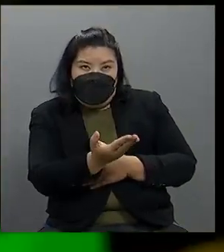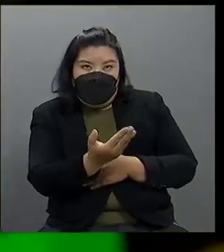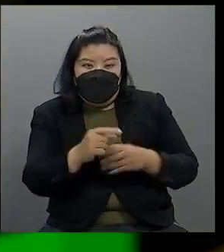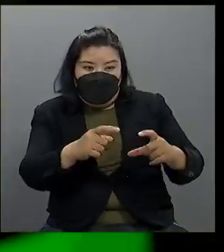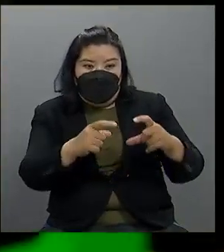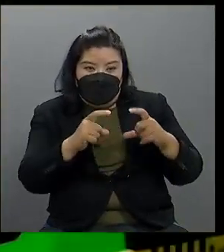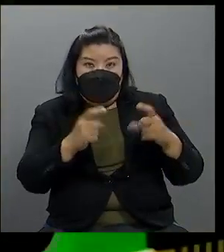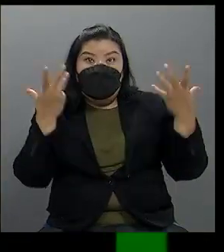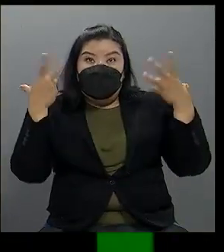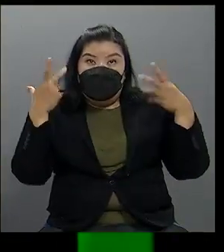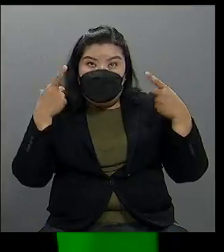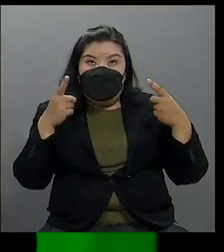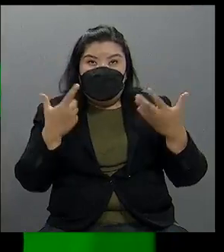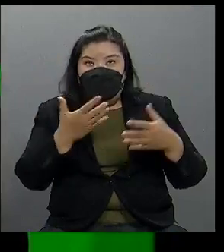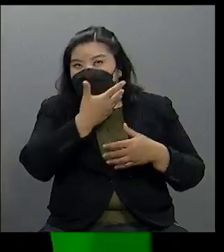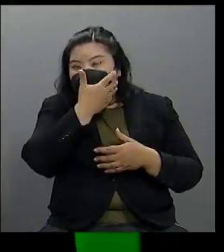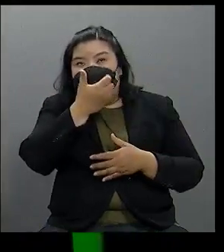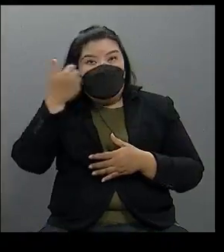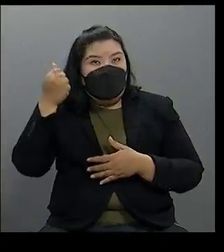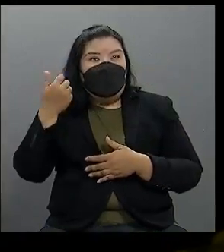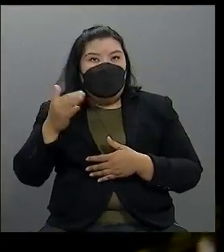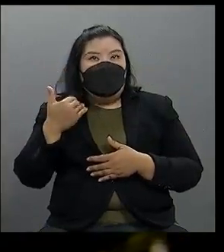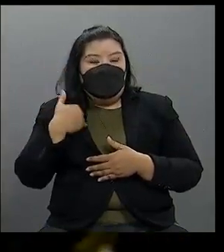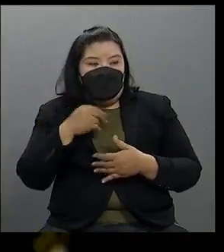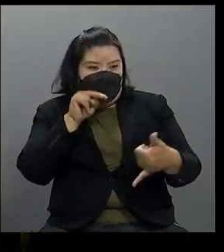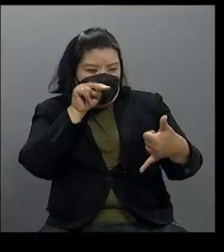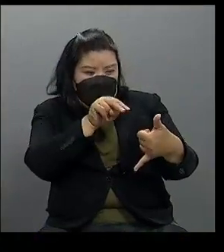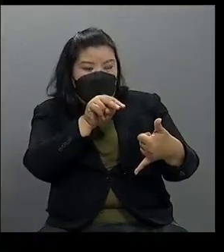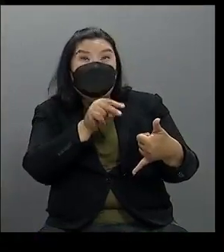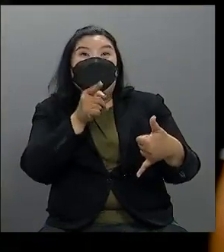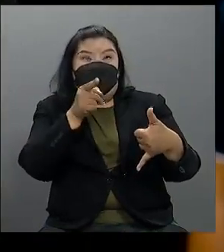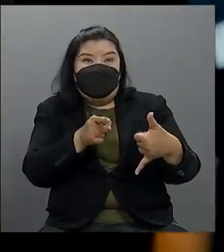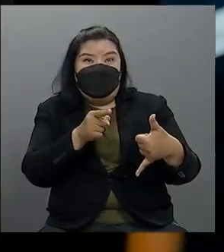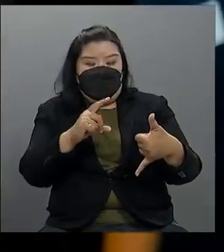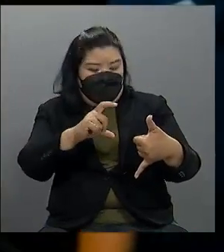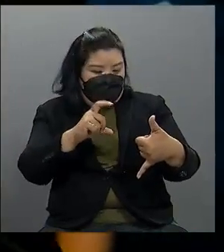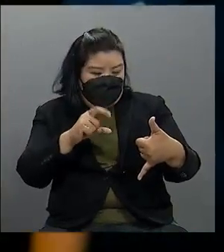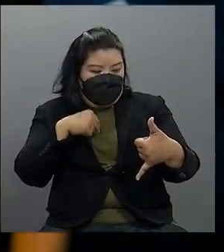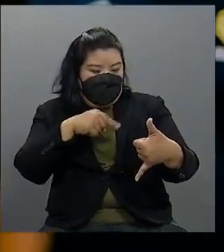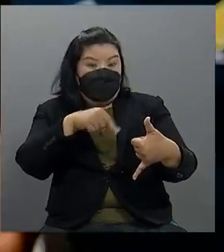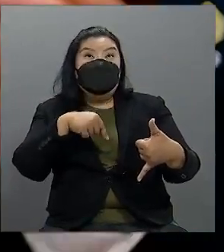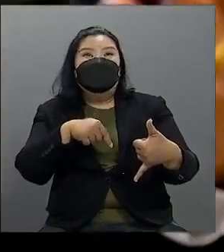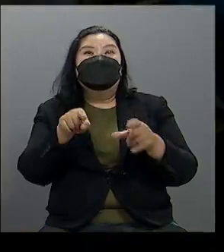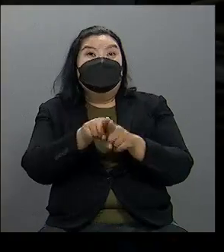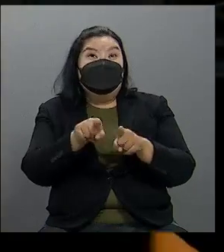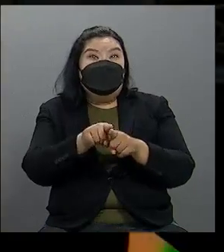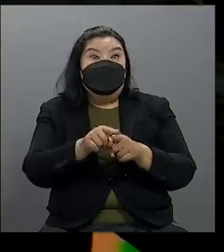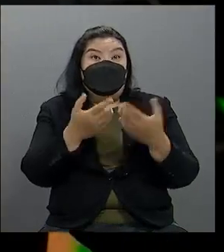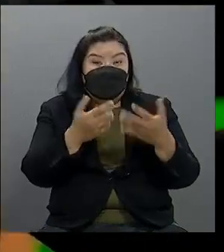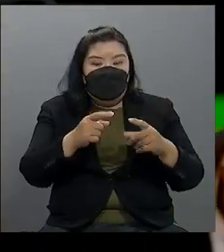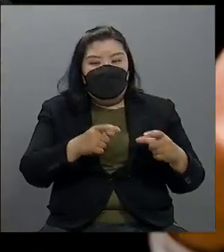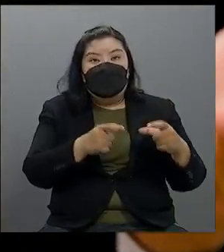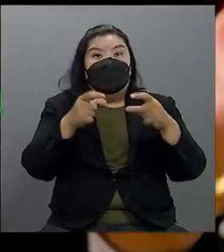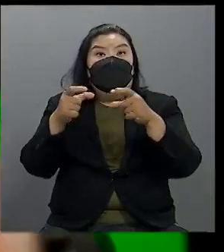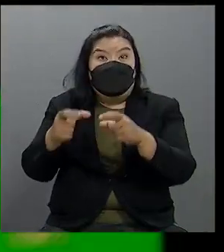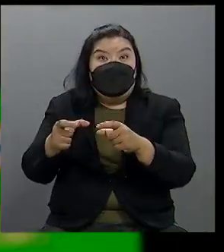ให้ถอดหน้ากากเพื่อที่จะตรวจสอบว่าเป็นบุคคลเดียวกับผู้มาแสดงตนตามบัตรประจำตัวประชาชนหรือไม่แล้วก็นำบัตรประชาชนเนี่ยไปตรวจสอบกับก